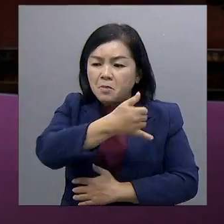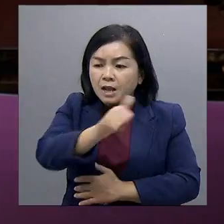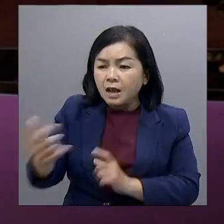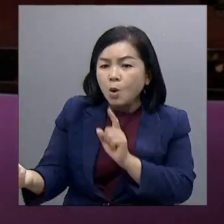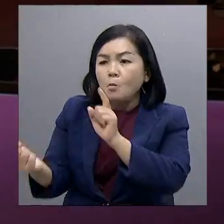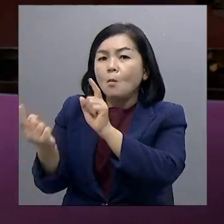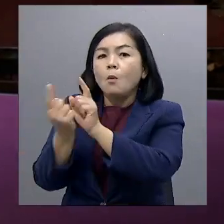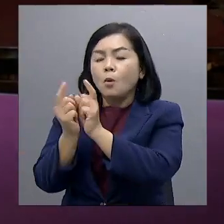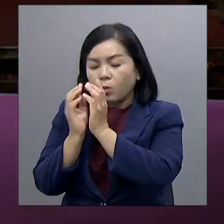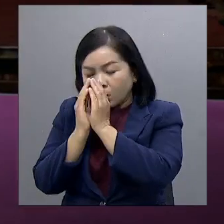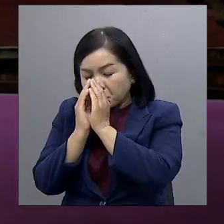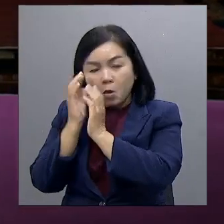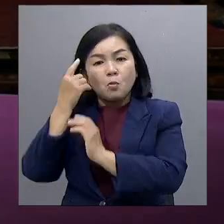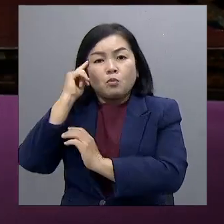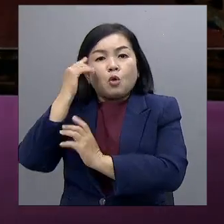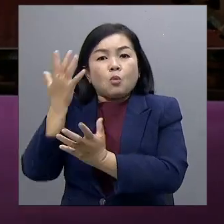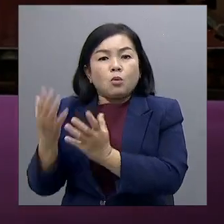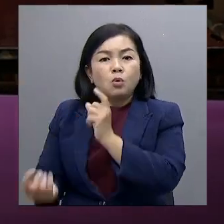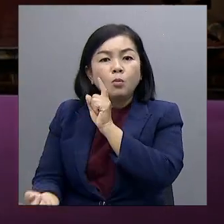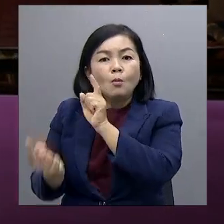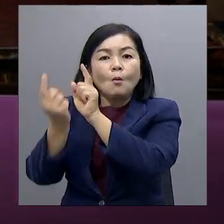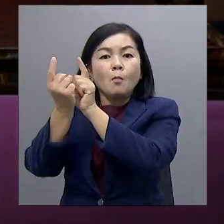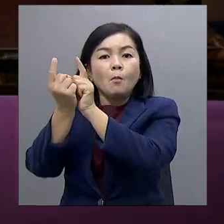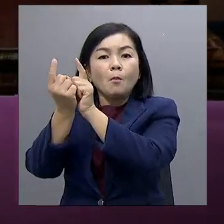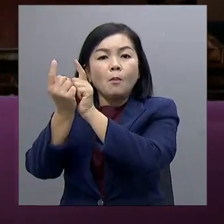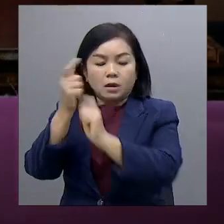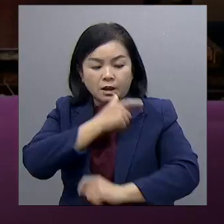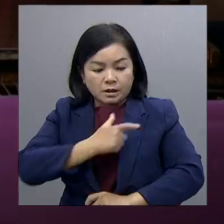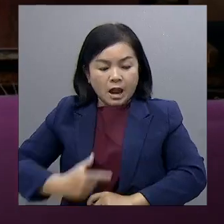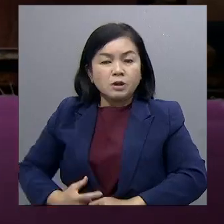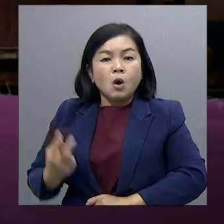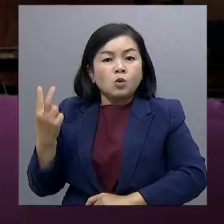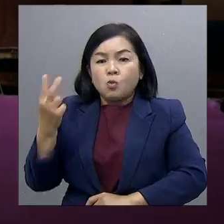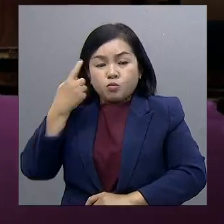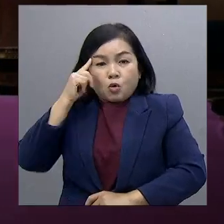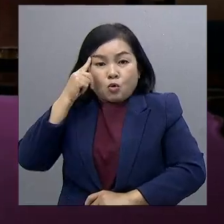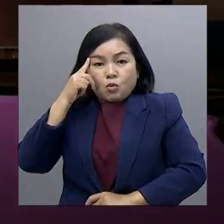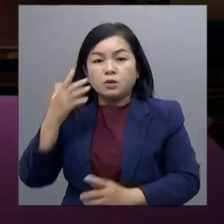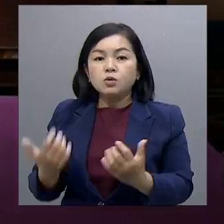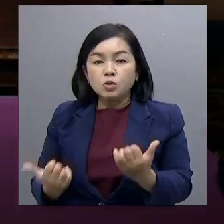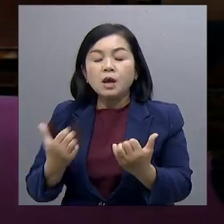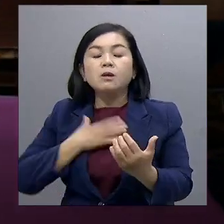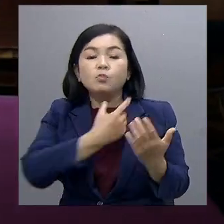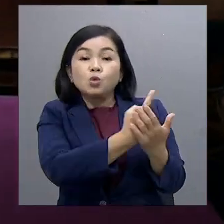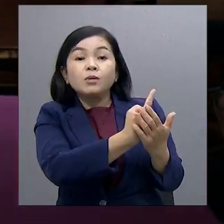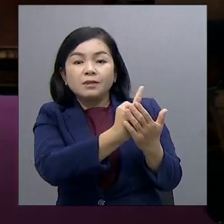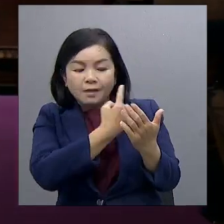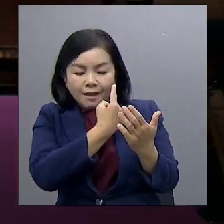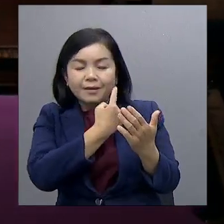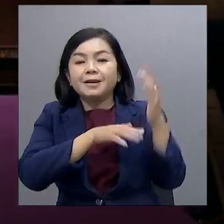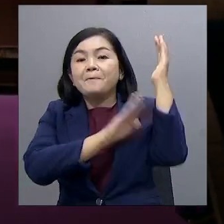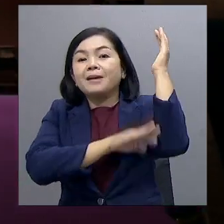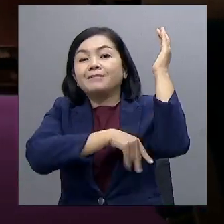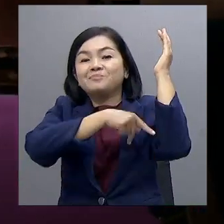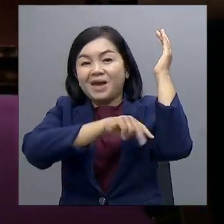โอกาสอย่างนี้หรือเปล่าที่ได้มีโอกาสเข้าเฝ้า 2พระองค์ท่านณวันนั้นพี่เป็นตัวแทนของคนในจังหวัด